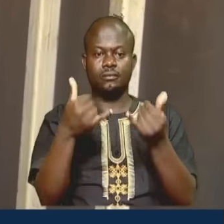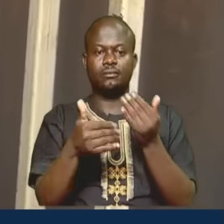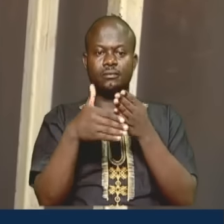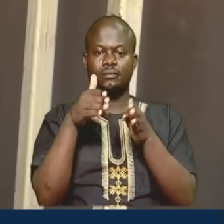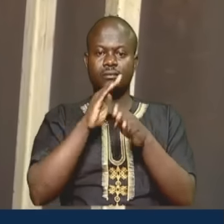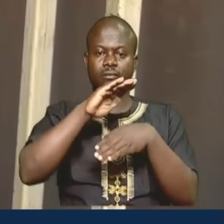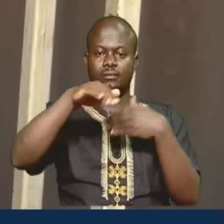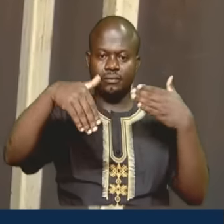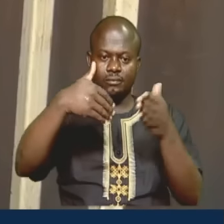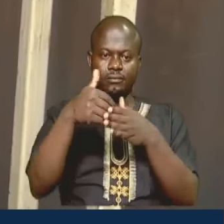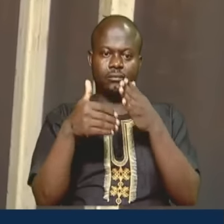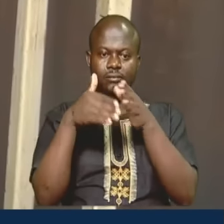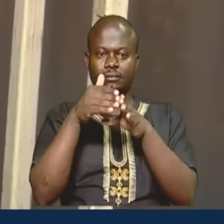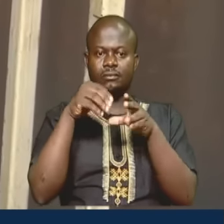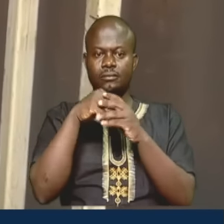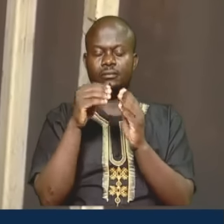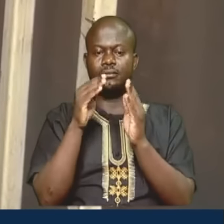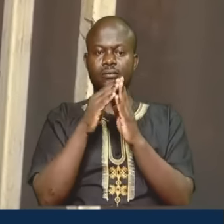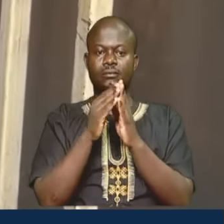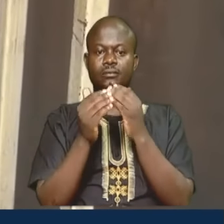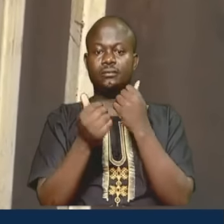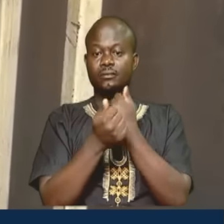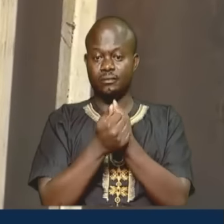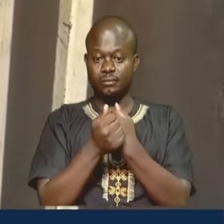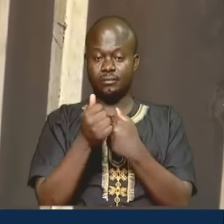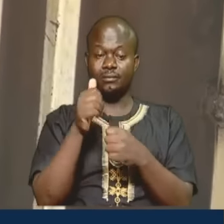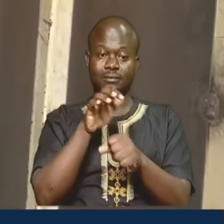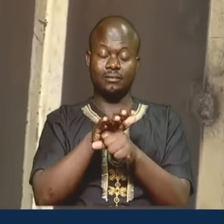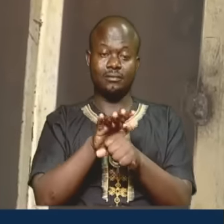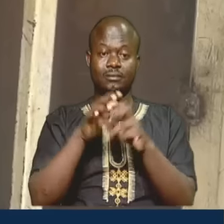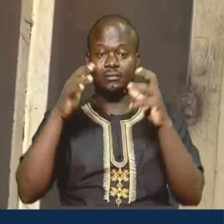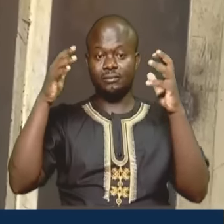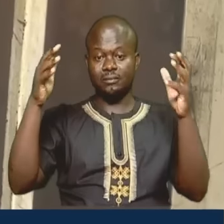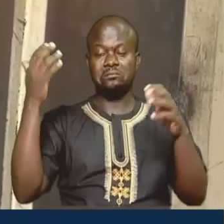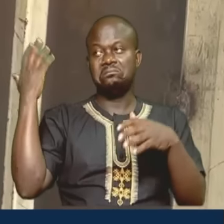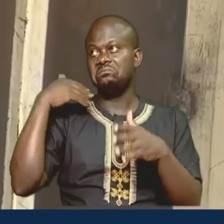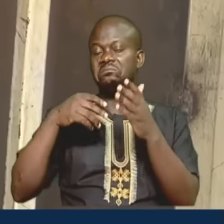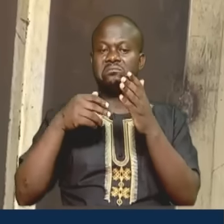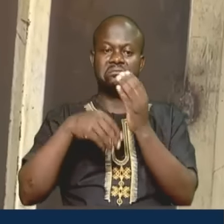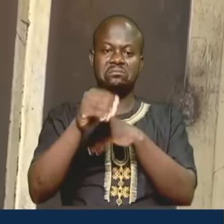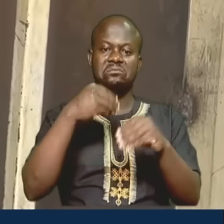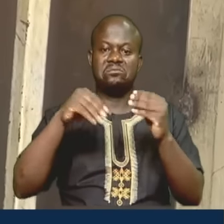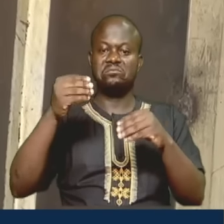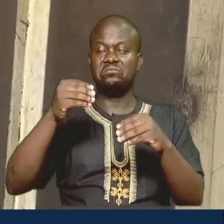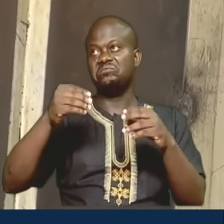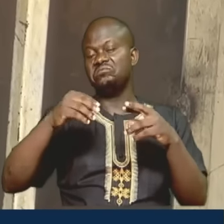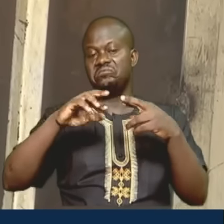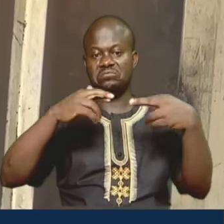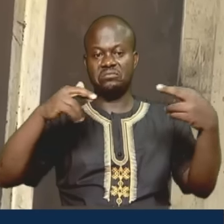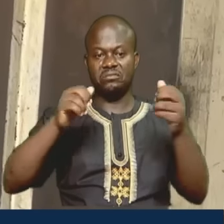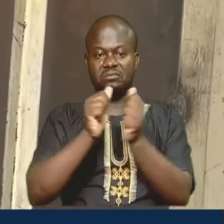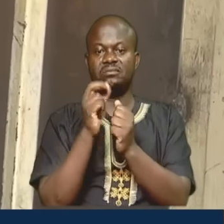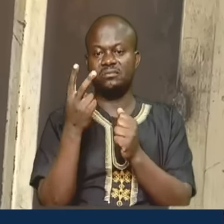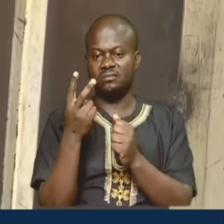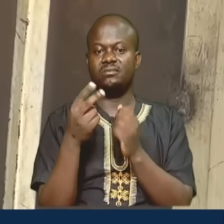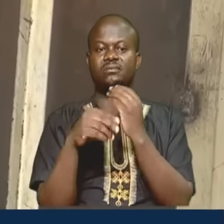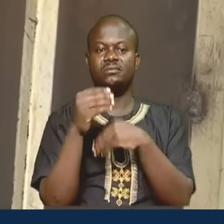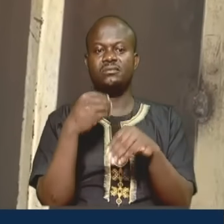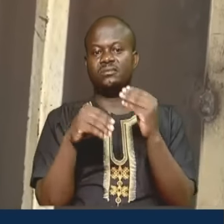zisigaye zubakwa hano muri mujyi wa Rubavu ni inyubako ndende mbere twacuruzaga nk'amaferabeto ya 12 dusigaye ducuruza